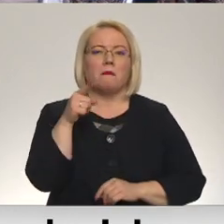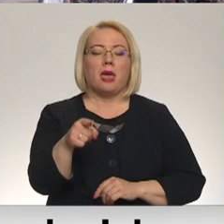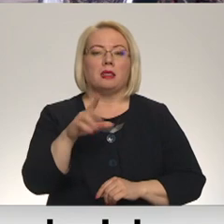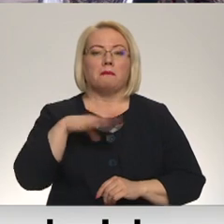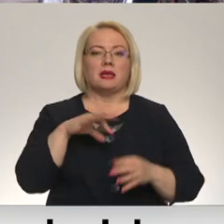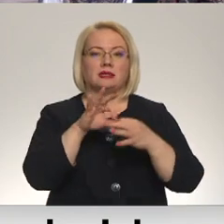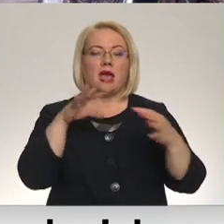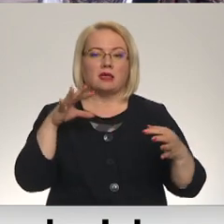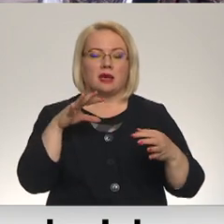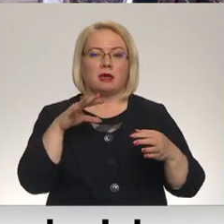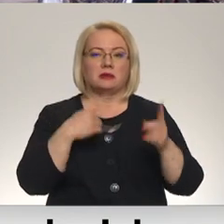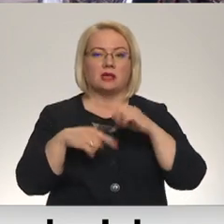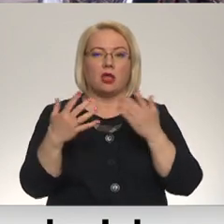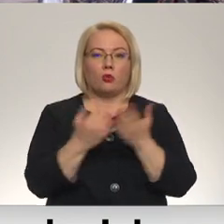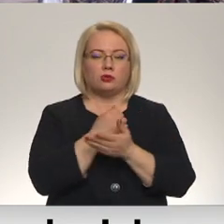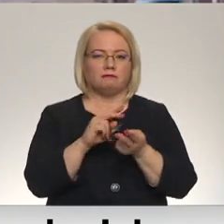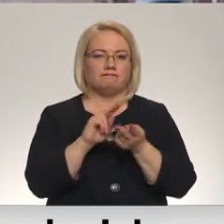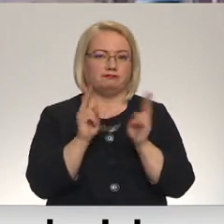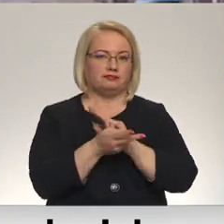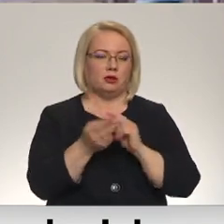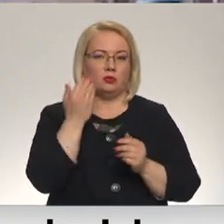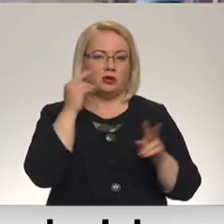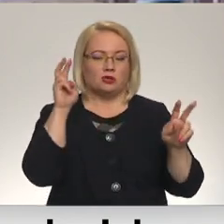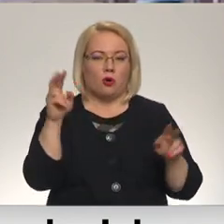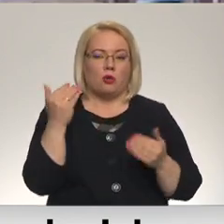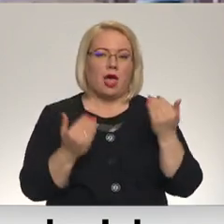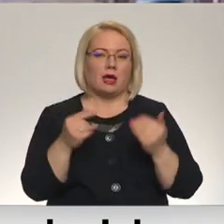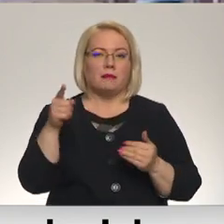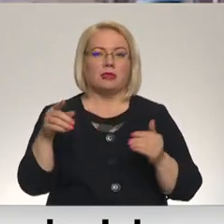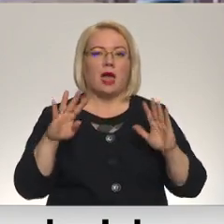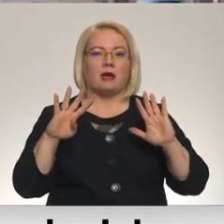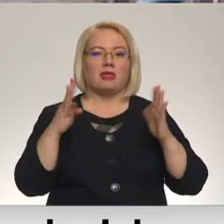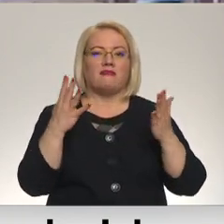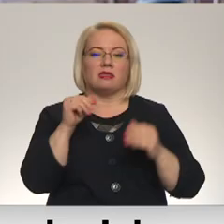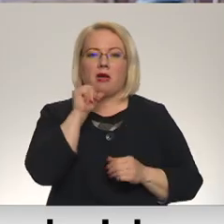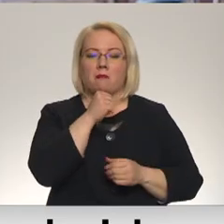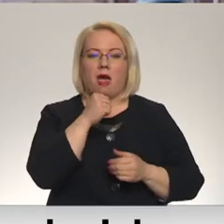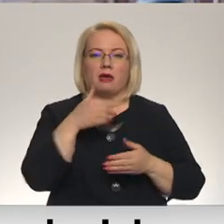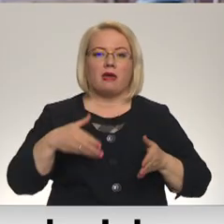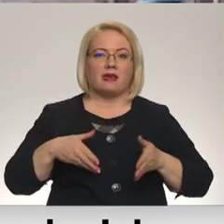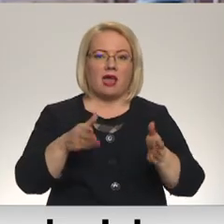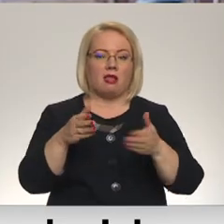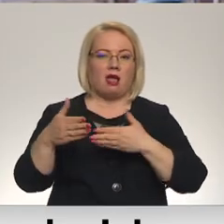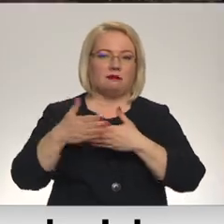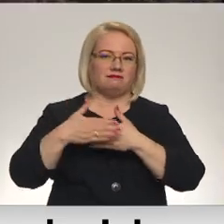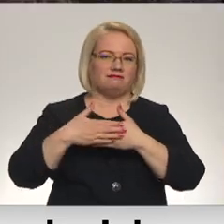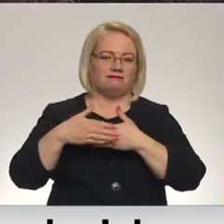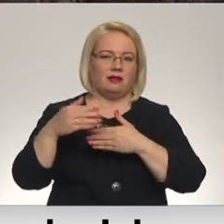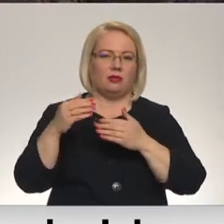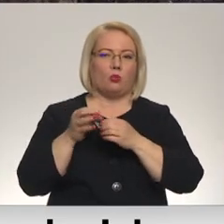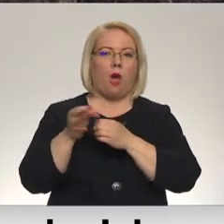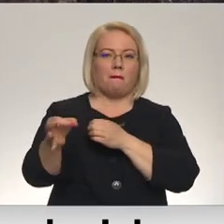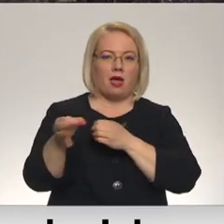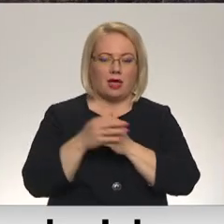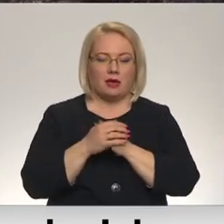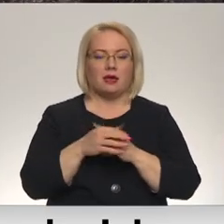atgūšanas tika pārdēvētas. Laikam šī te 9. Maija iela vairāk nomalē atrodas un neviens nepievērs līdz šim uzmanību. Lai gan